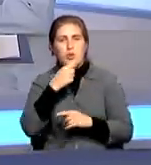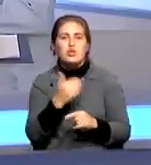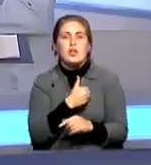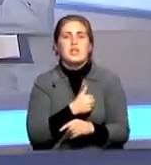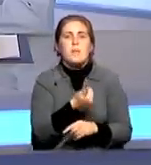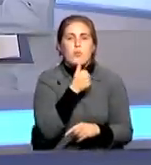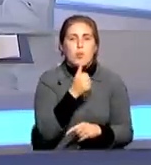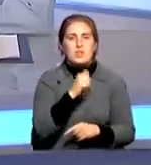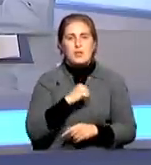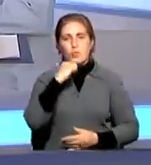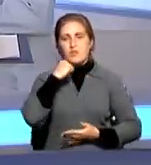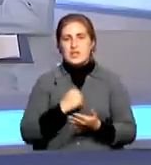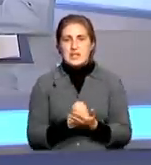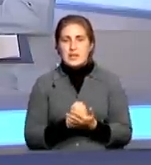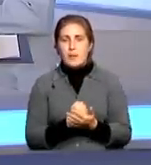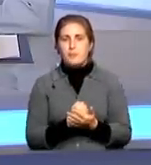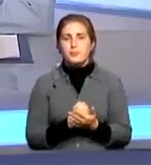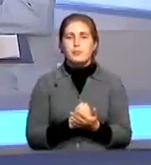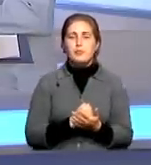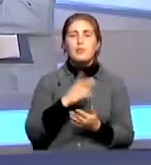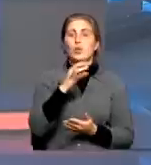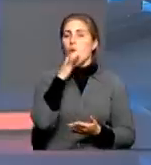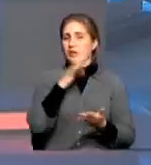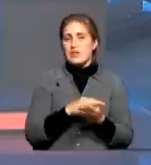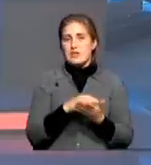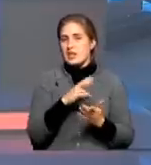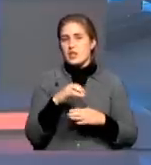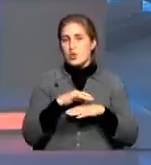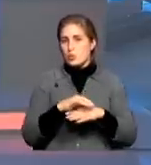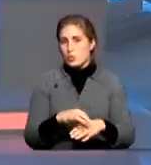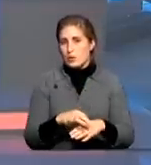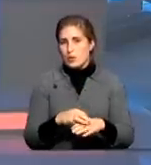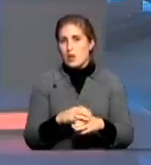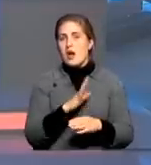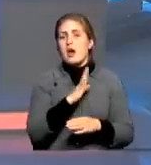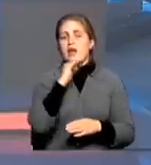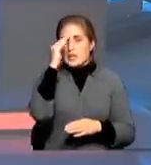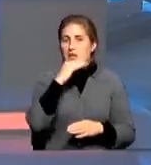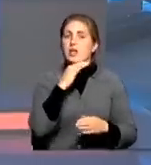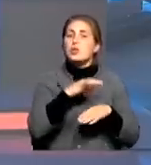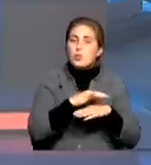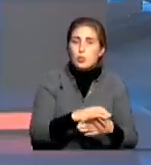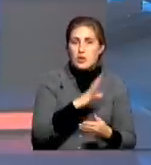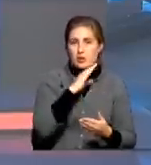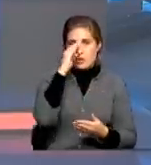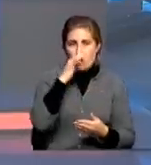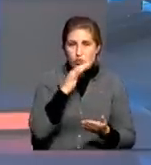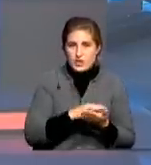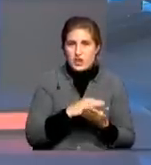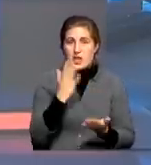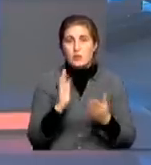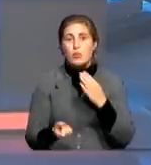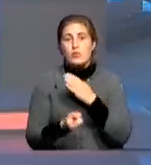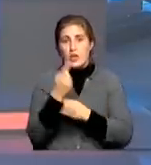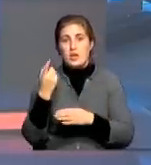попробовать, самоутвердиться, так же, как другие его сверстники. Но ответственность они несут, да, тем не менее? Естественно, родители несут. Если будет выявлен